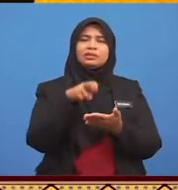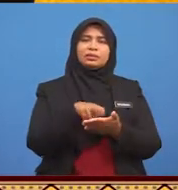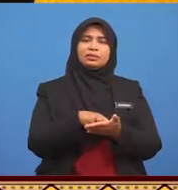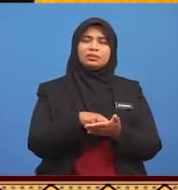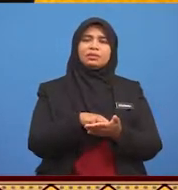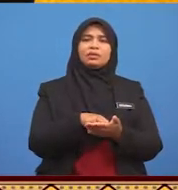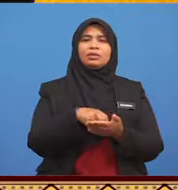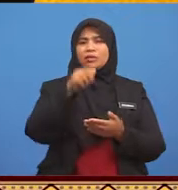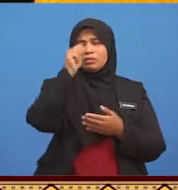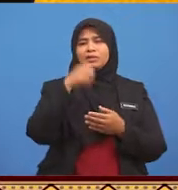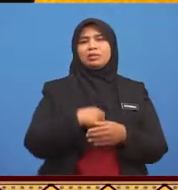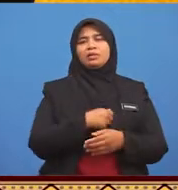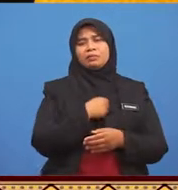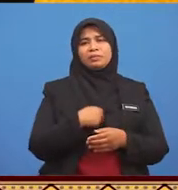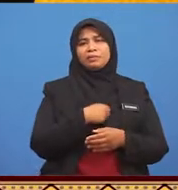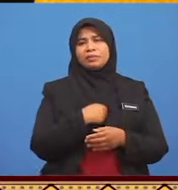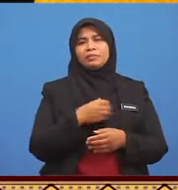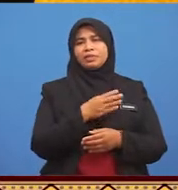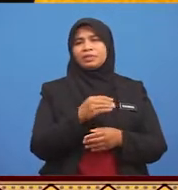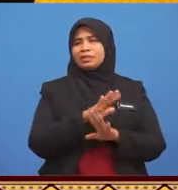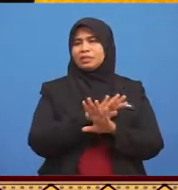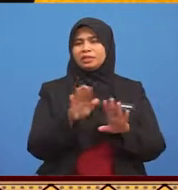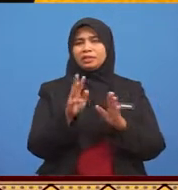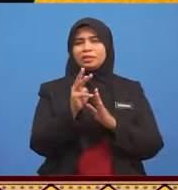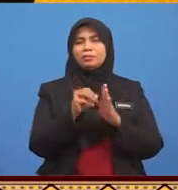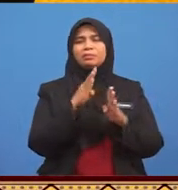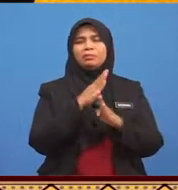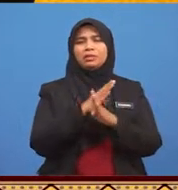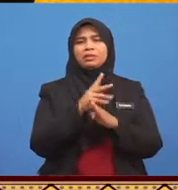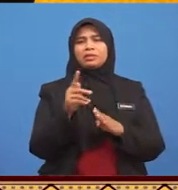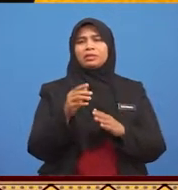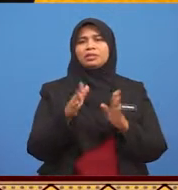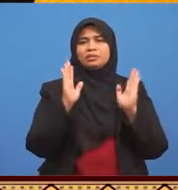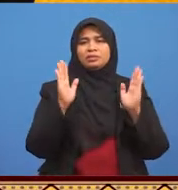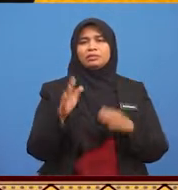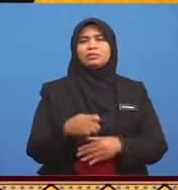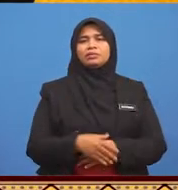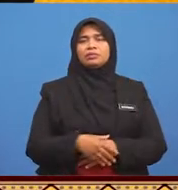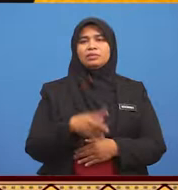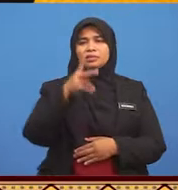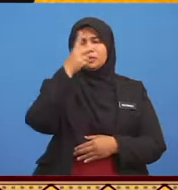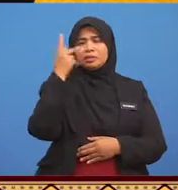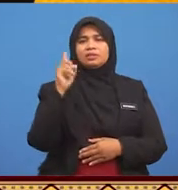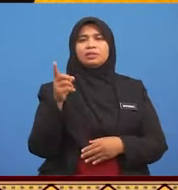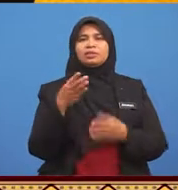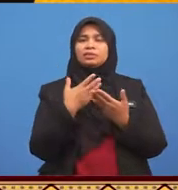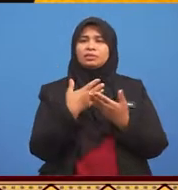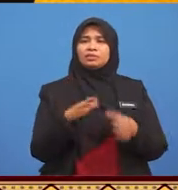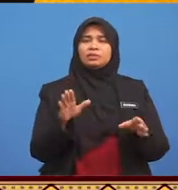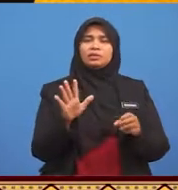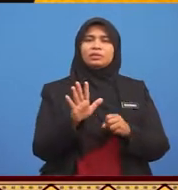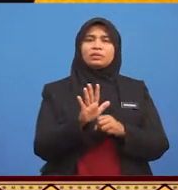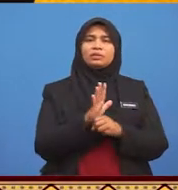sujud, Allah memaafkannya dan tidak membatalkan solatnya kerana dia sudah menyempurnakan solat